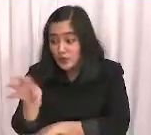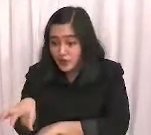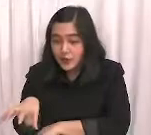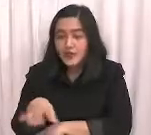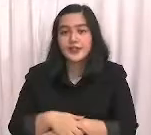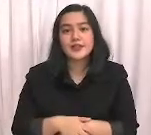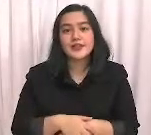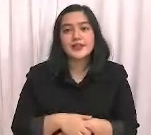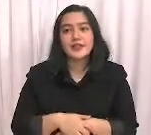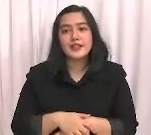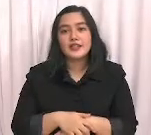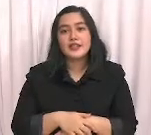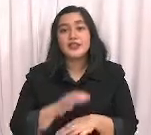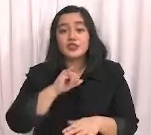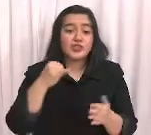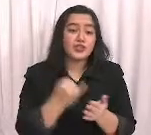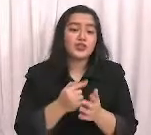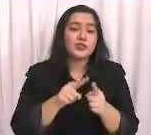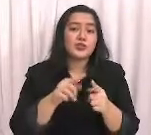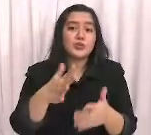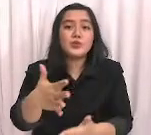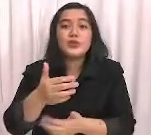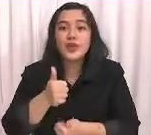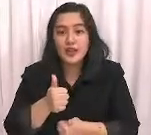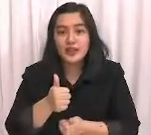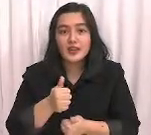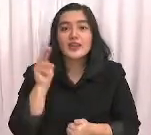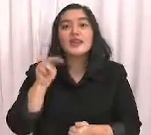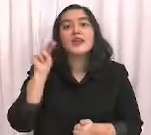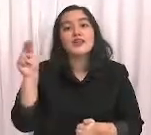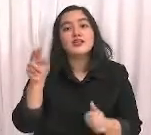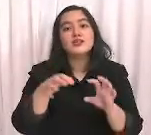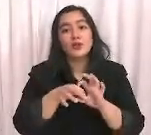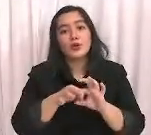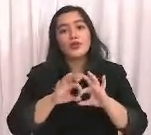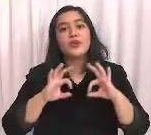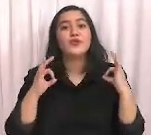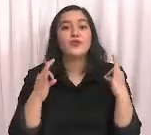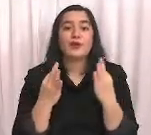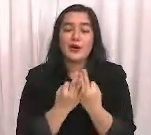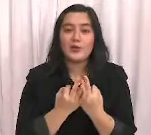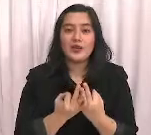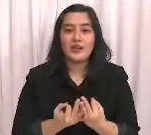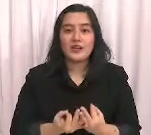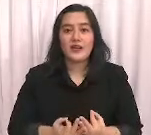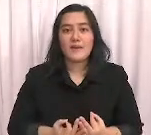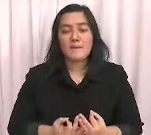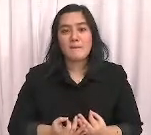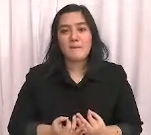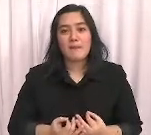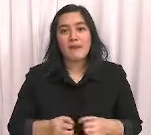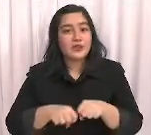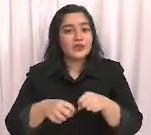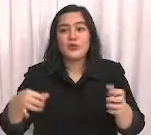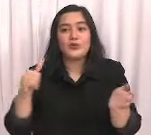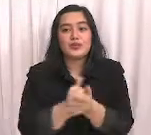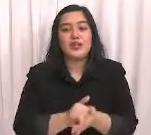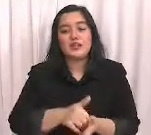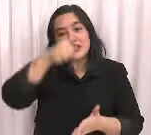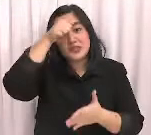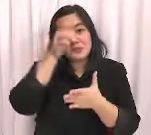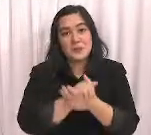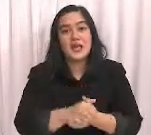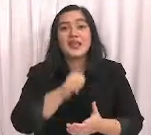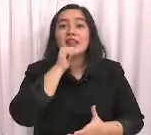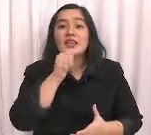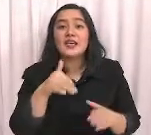ng pangailangan ng kanyang pamilya. In other words, siya na ang gumagawa. Para hindi na mapahamak yung kanyang asawang lalaki.